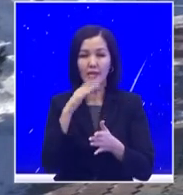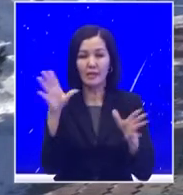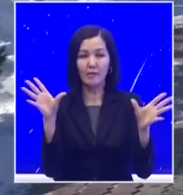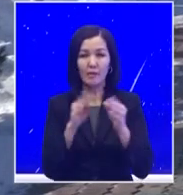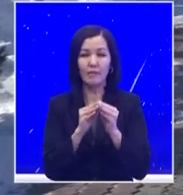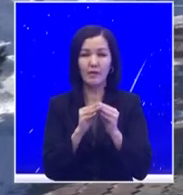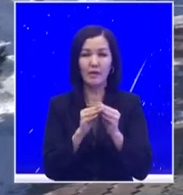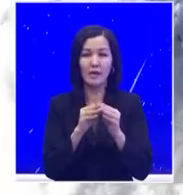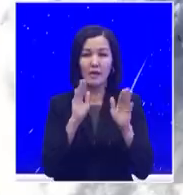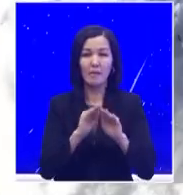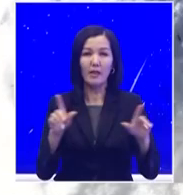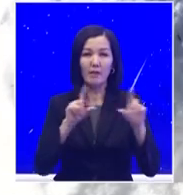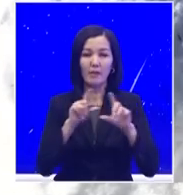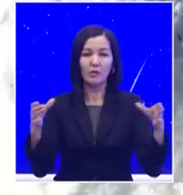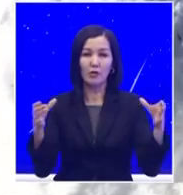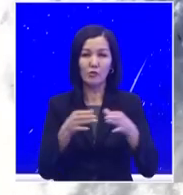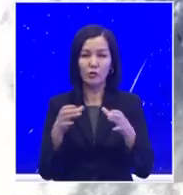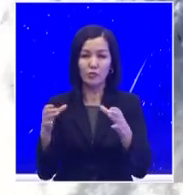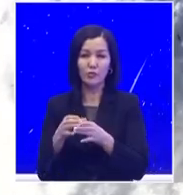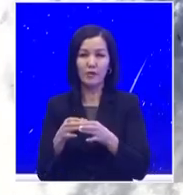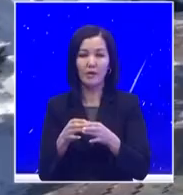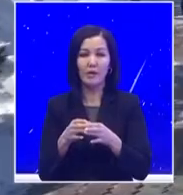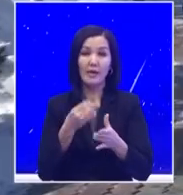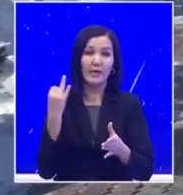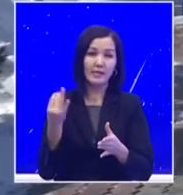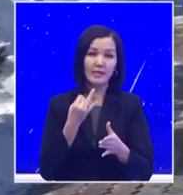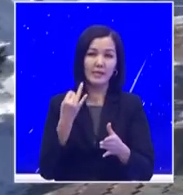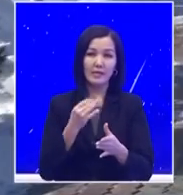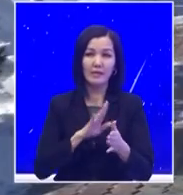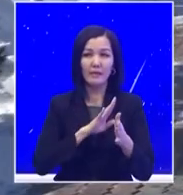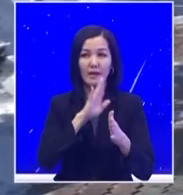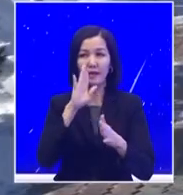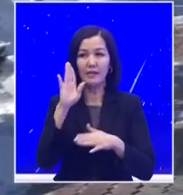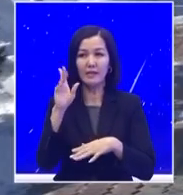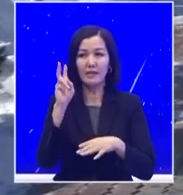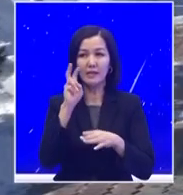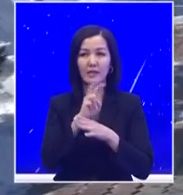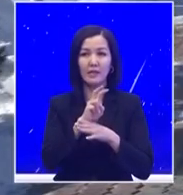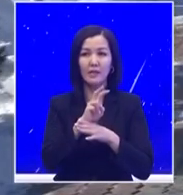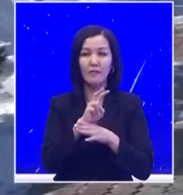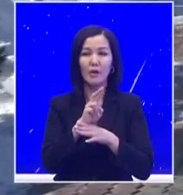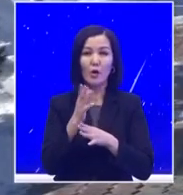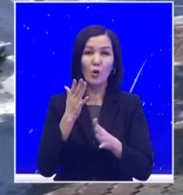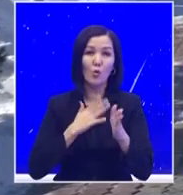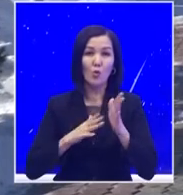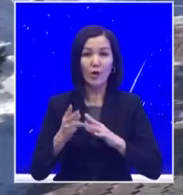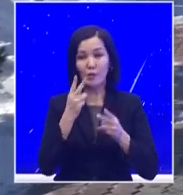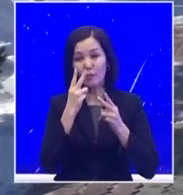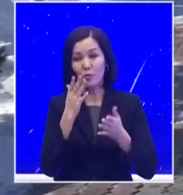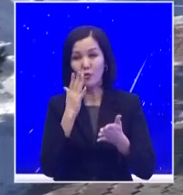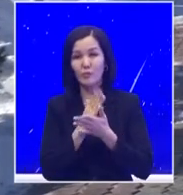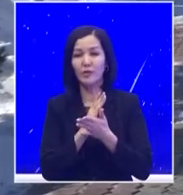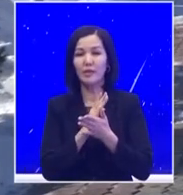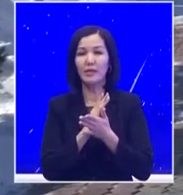Балабақша ұжымы, балалар, бұл балалар үшін қызықты. Ертең келгенде менің жасаған ақ қалам деп қуанып жатады. Балалардың қуанышы біз